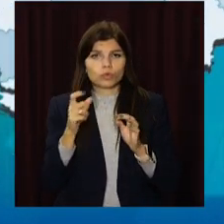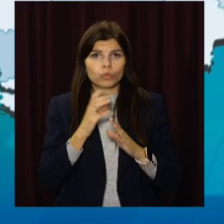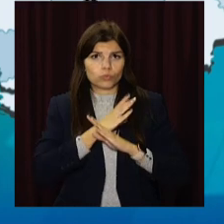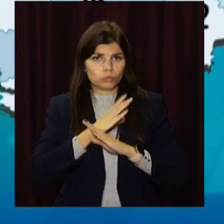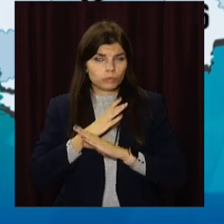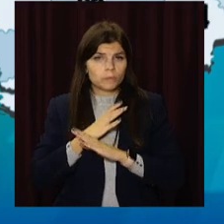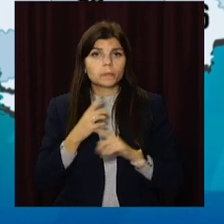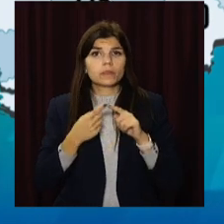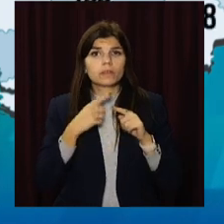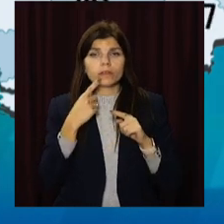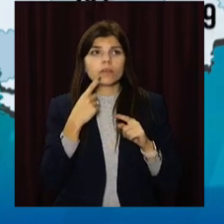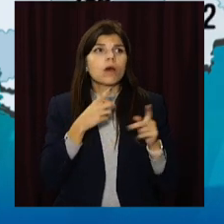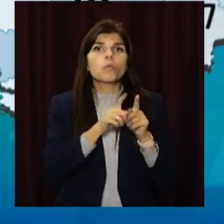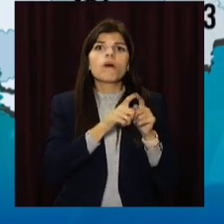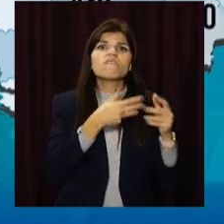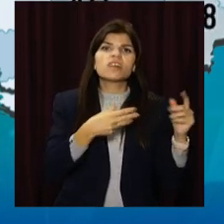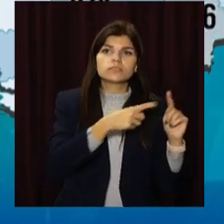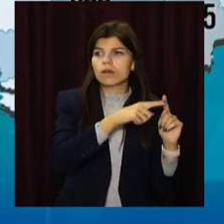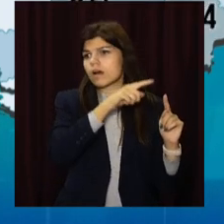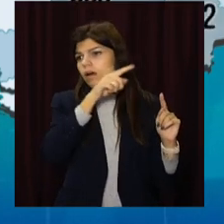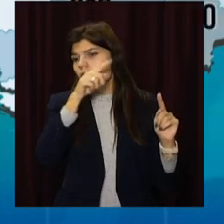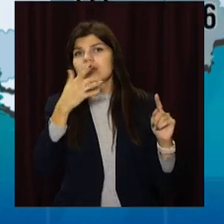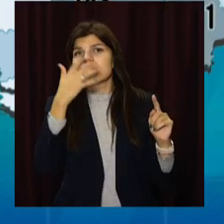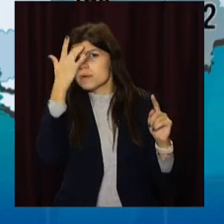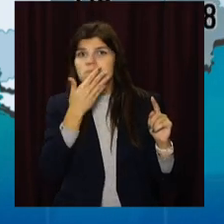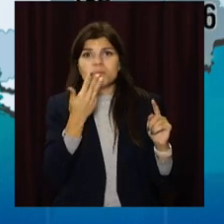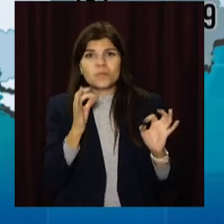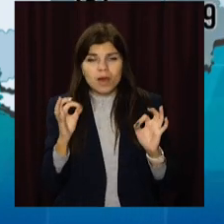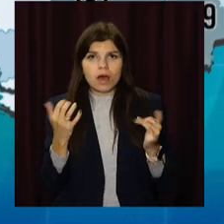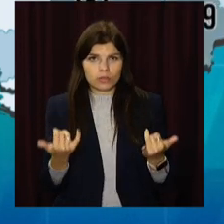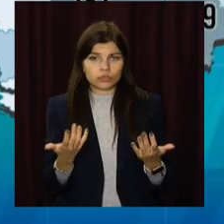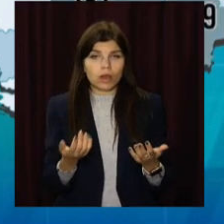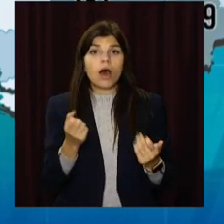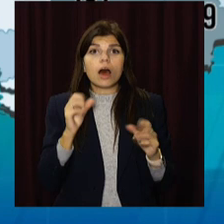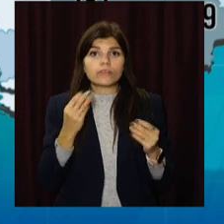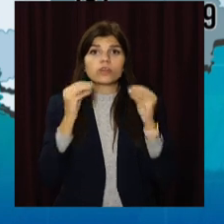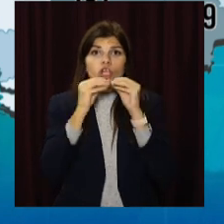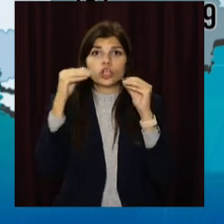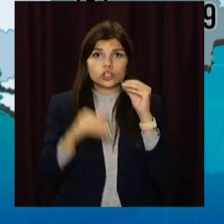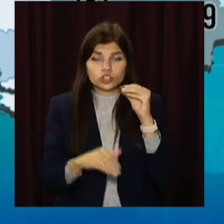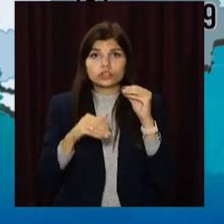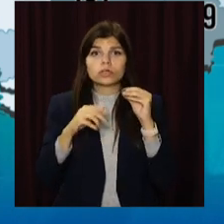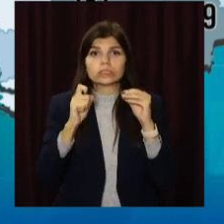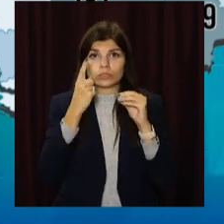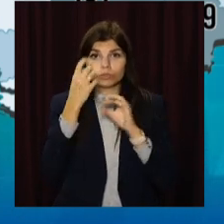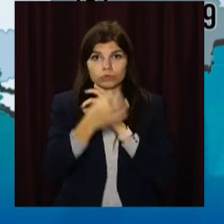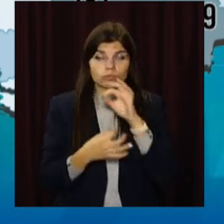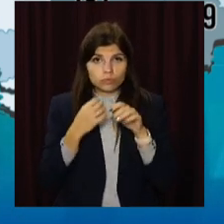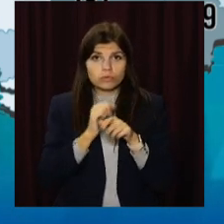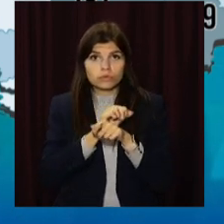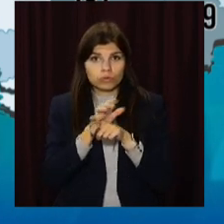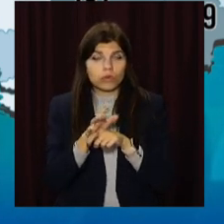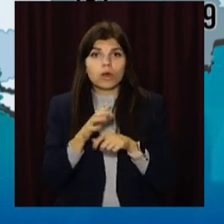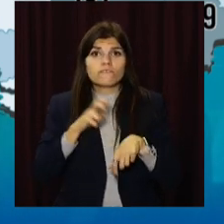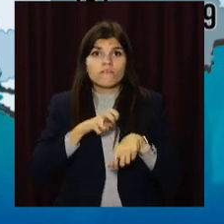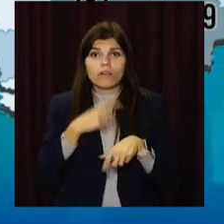навесні, кажуть у МОЗ. Загалом в країні за минулу добу на корону захворіли майже 10 тисяч людей. Медики п'ють на сполох, недуга